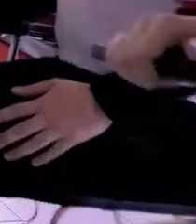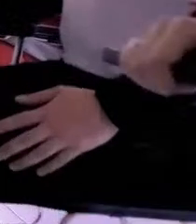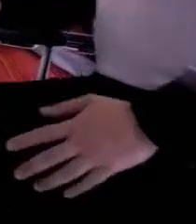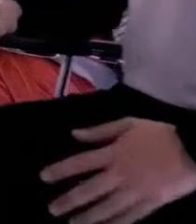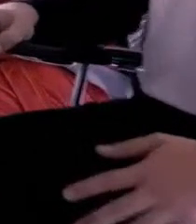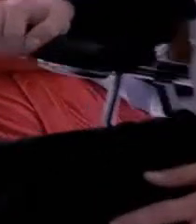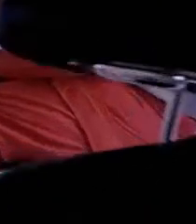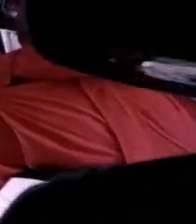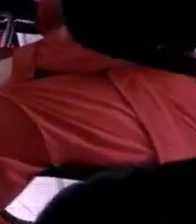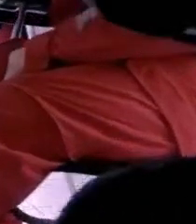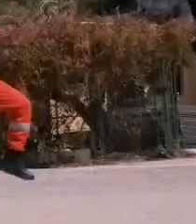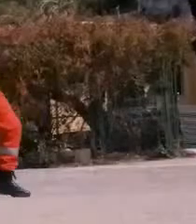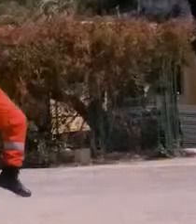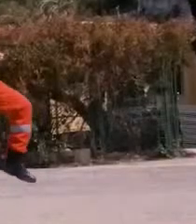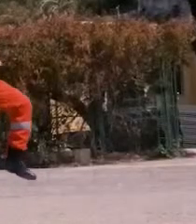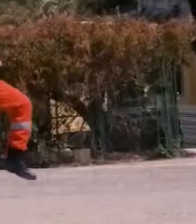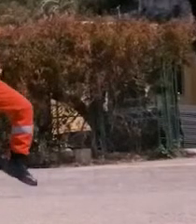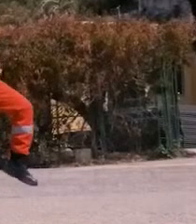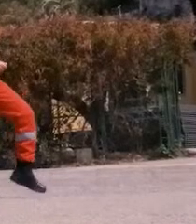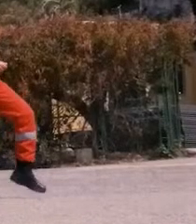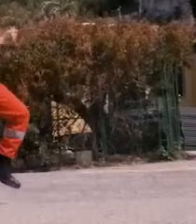που αμπέναμι.